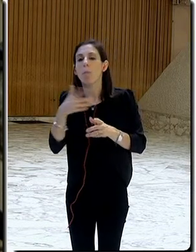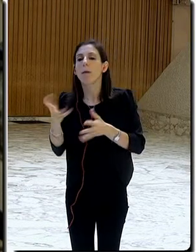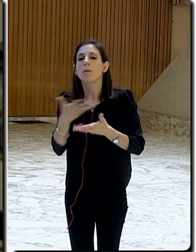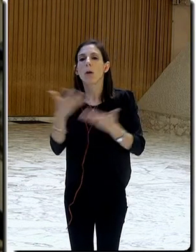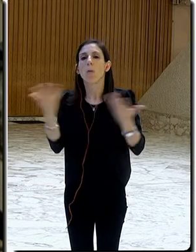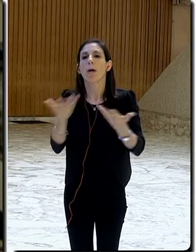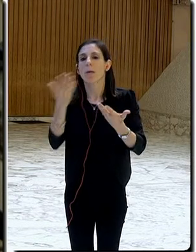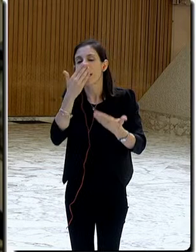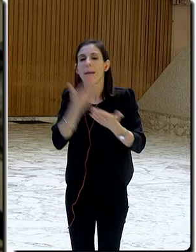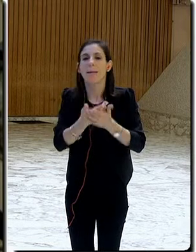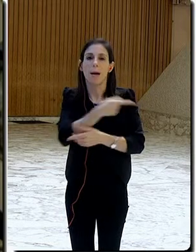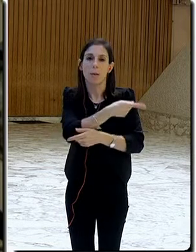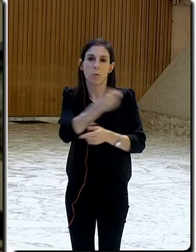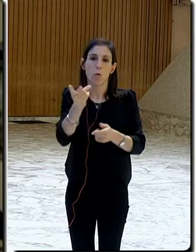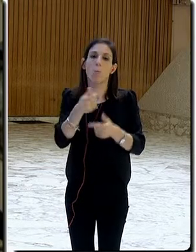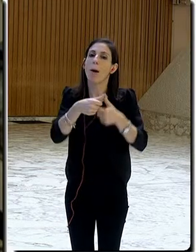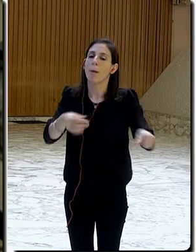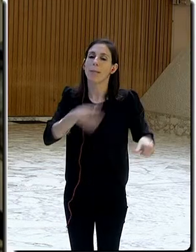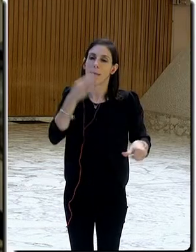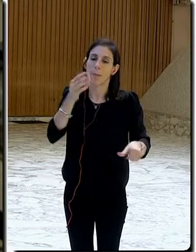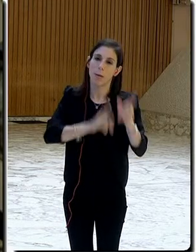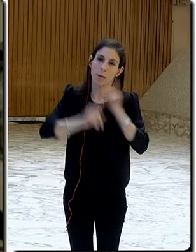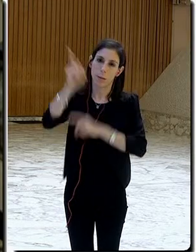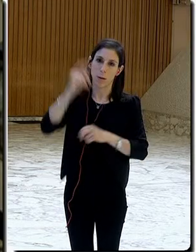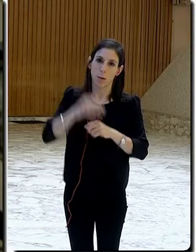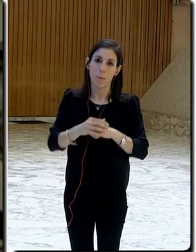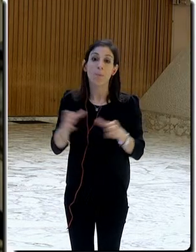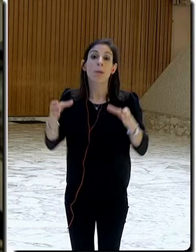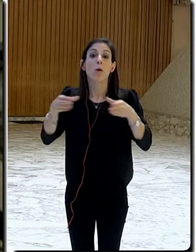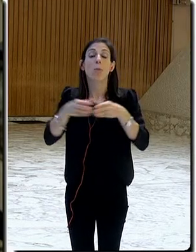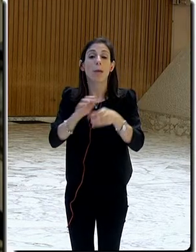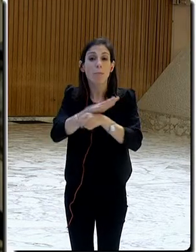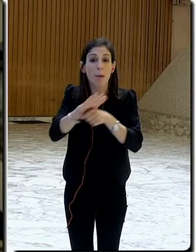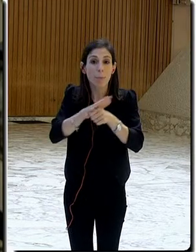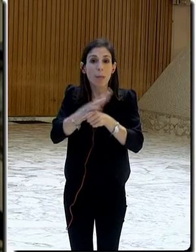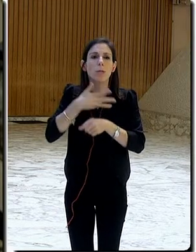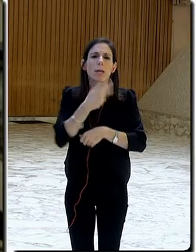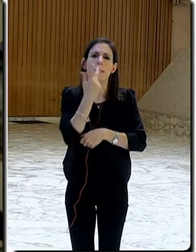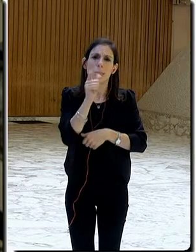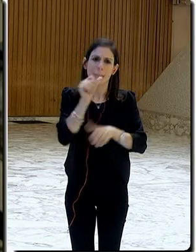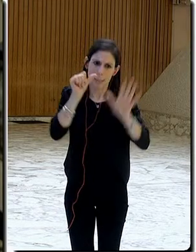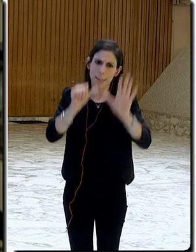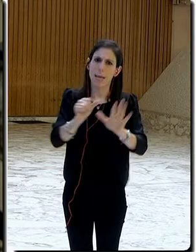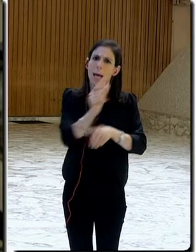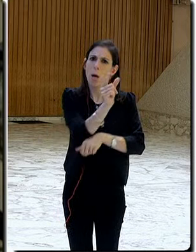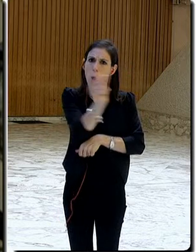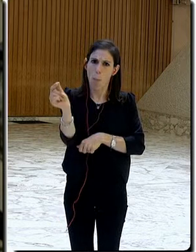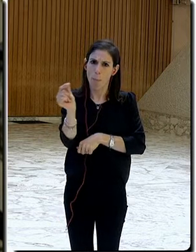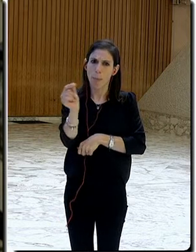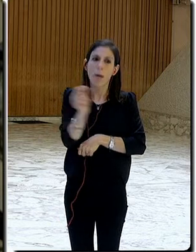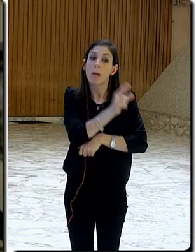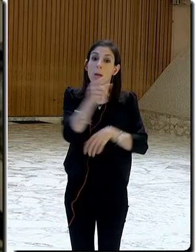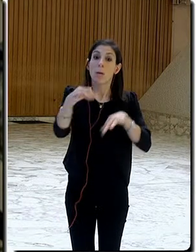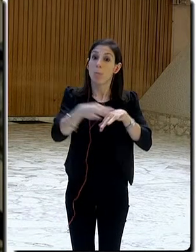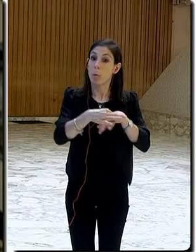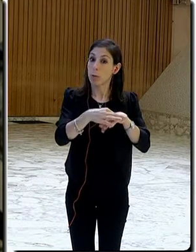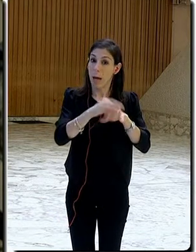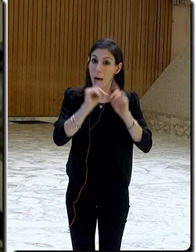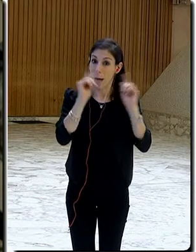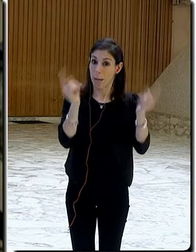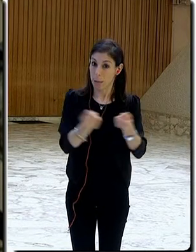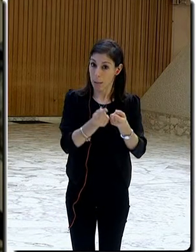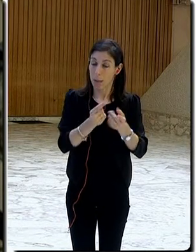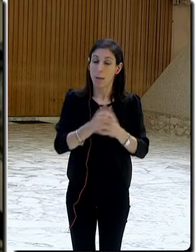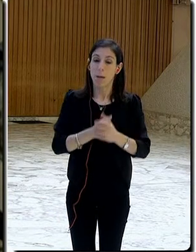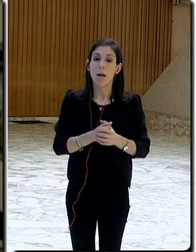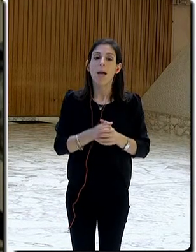La communauté de famille rassemble jusqu'à 6 couples unis par le sacrement du mariage. Au-delà de ce nombre, une